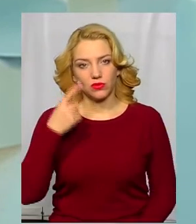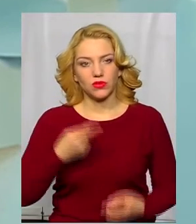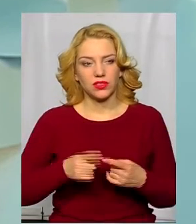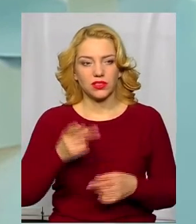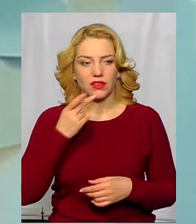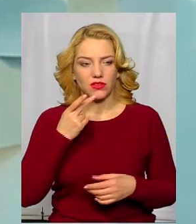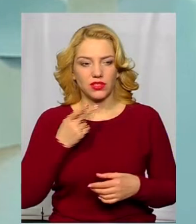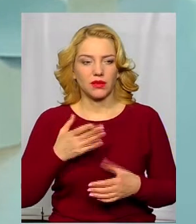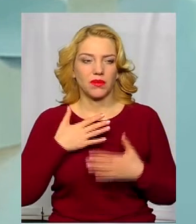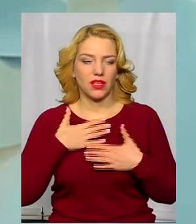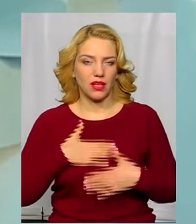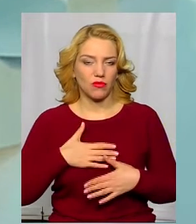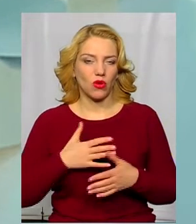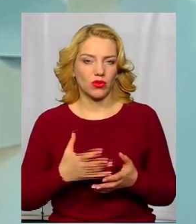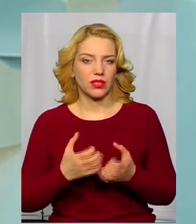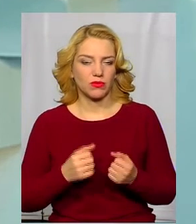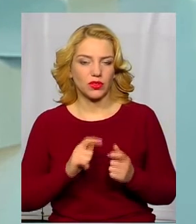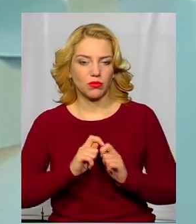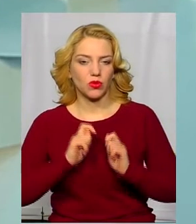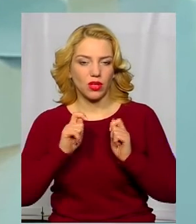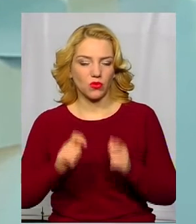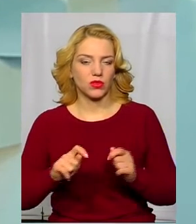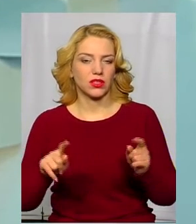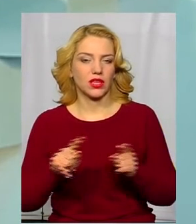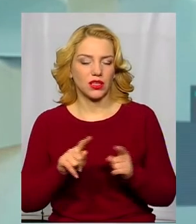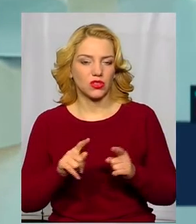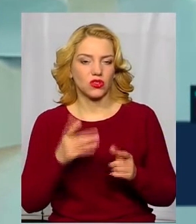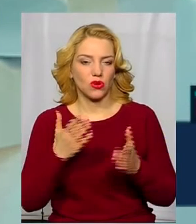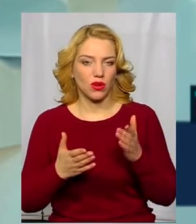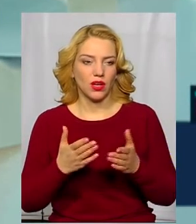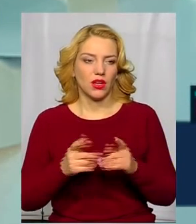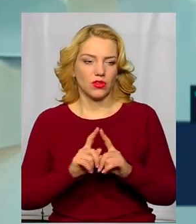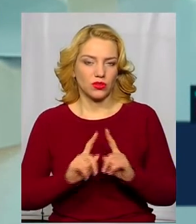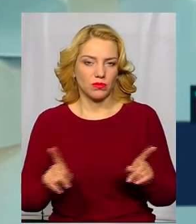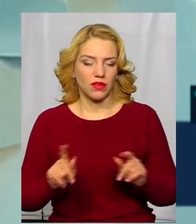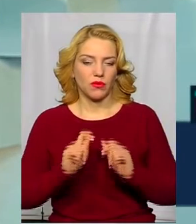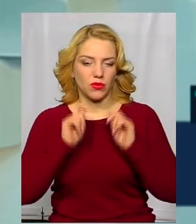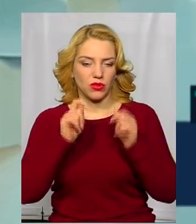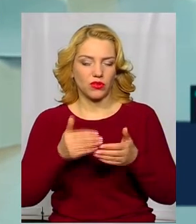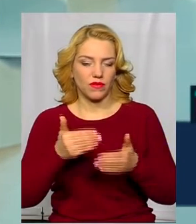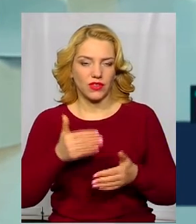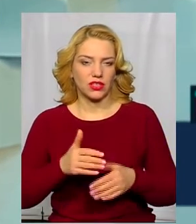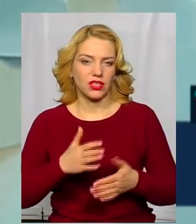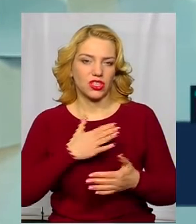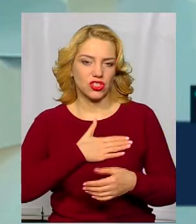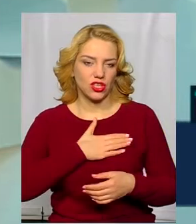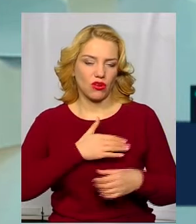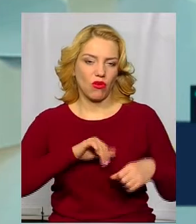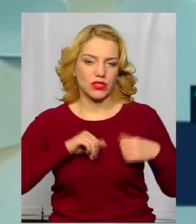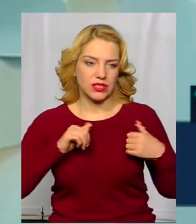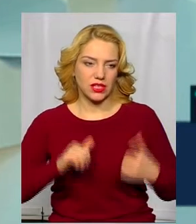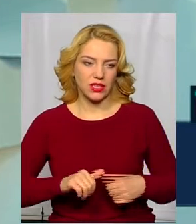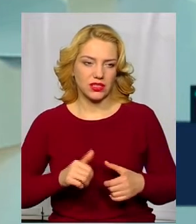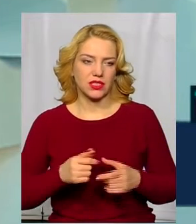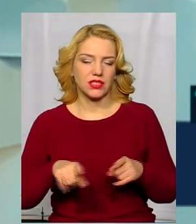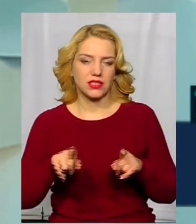дуже приємно отримувати подарунки, особливо які вони, якщо вони подаровані від щирого серця. Сама